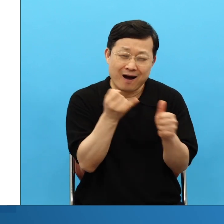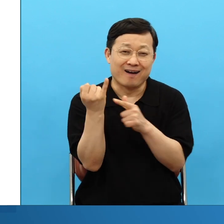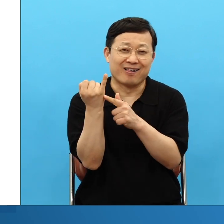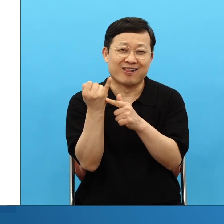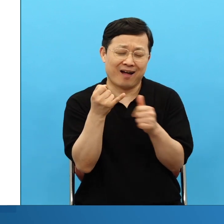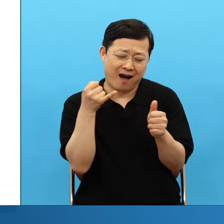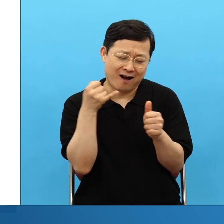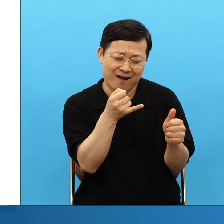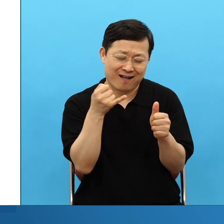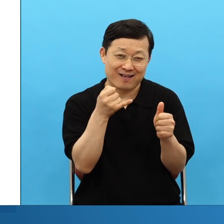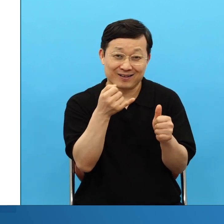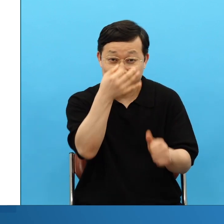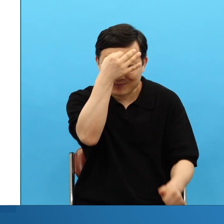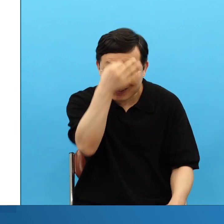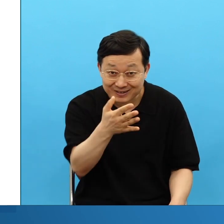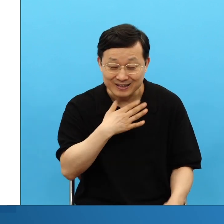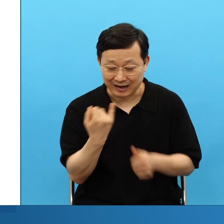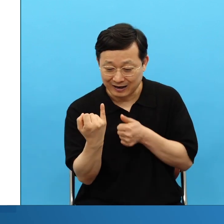안 믿으시겠지만